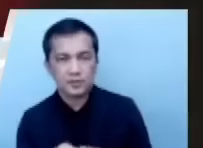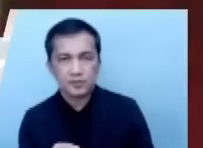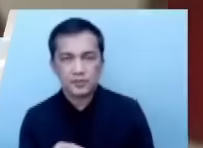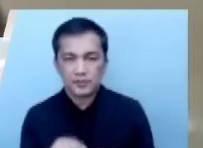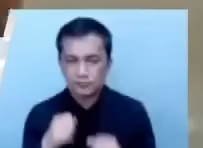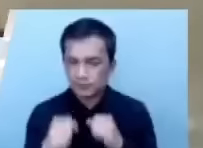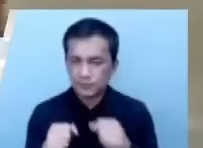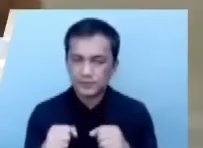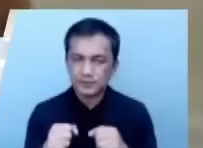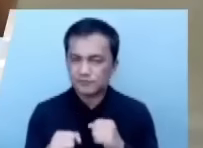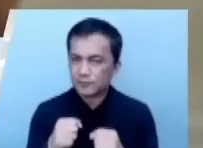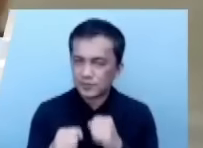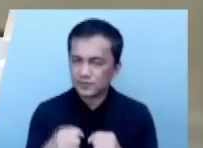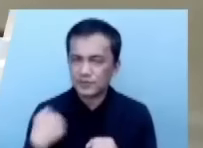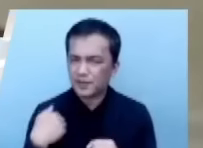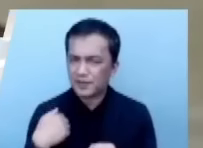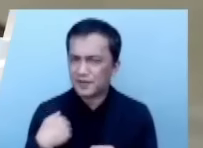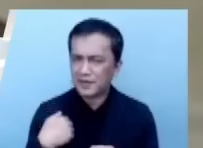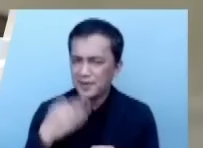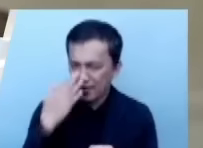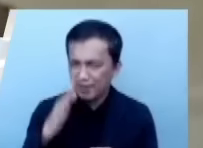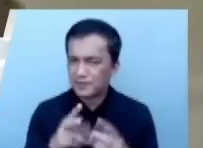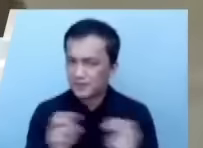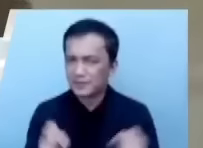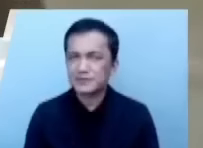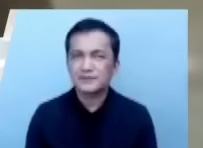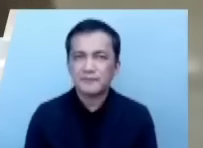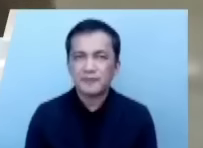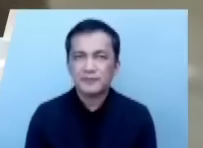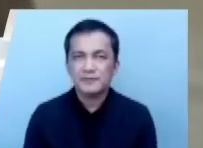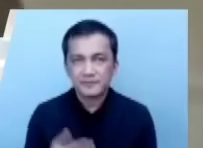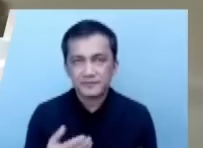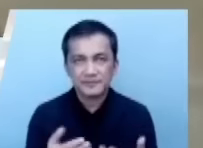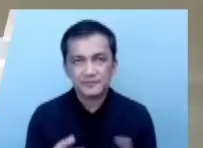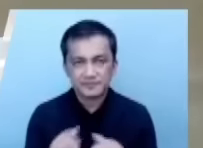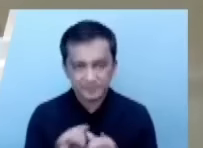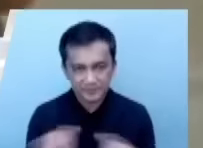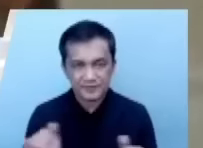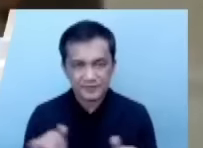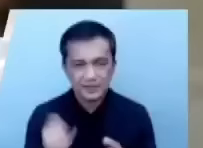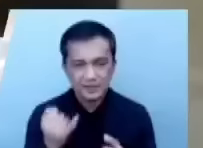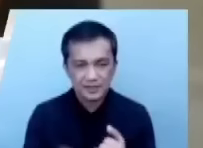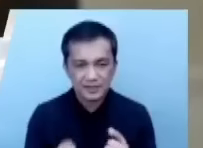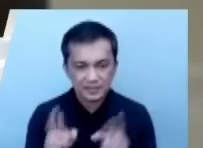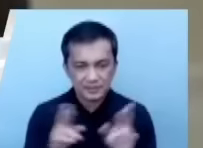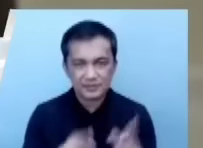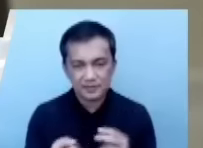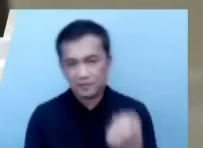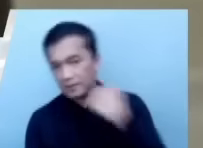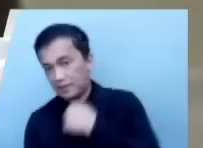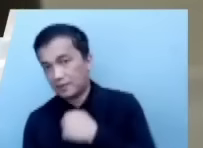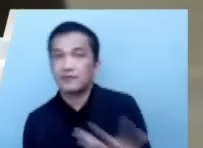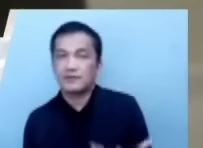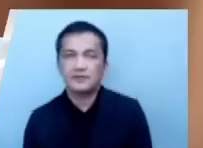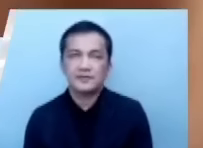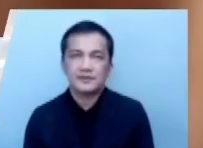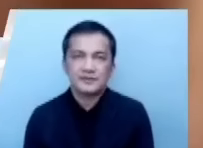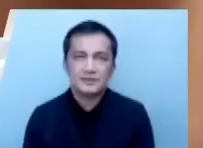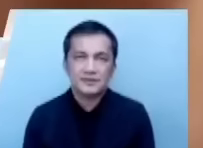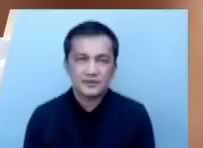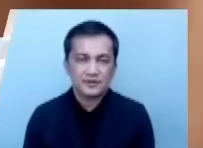natin alam talaga yung laban kasi baka ganun, last round ganun, matamaan pa tayo. Kaya walang kumpiyansa